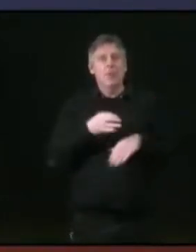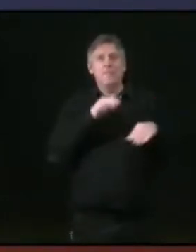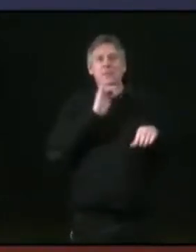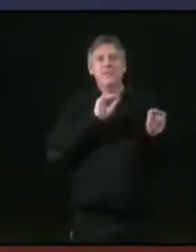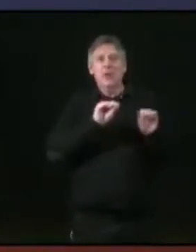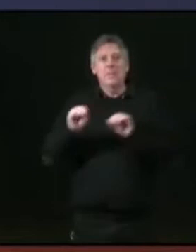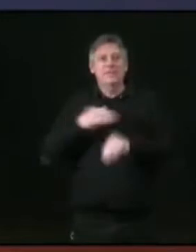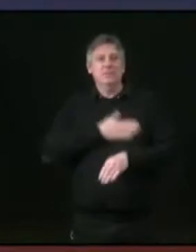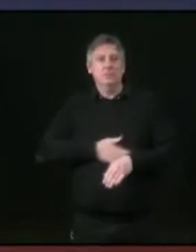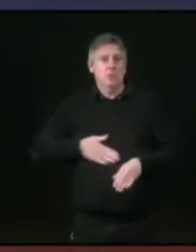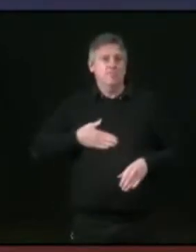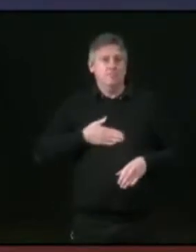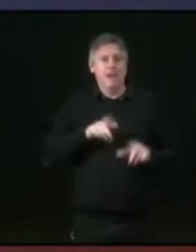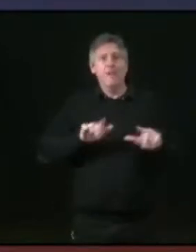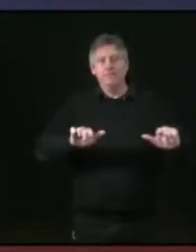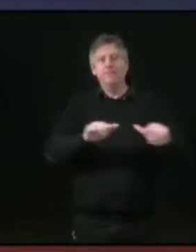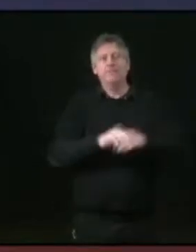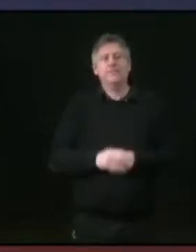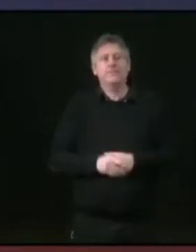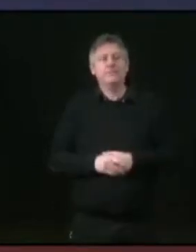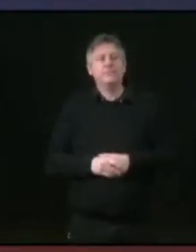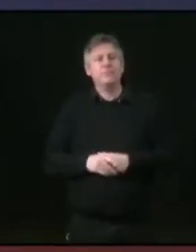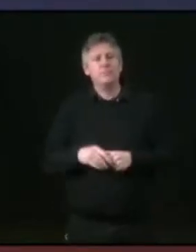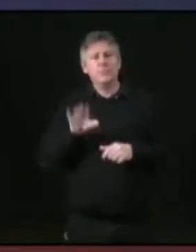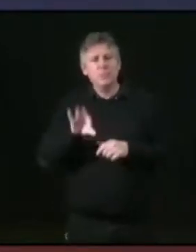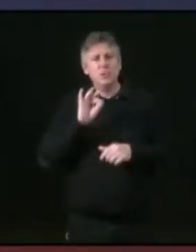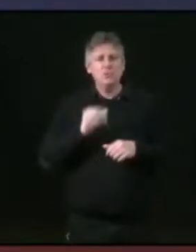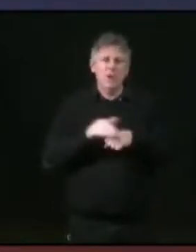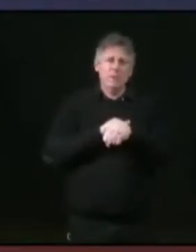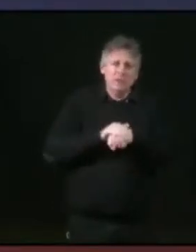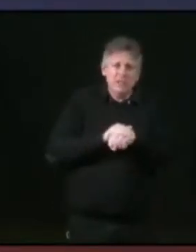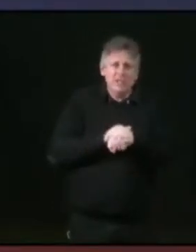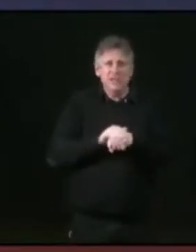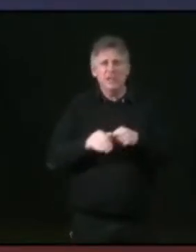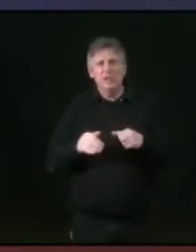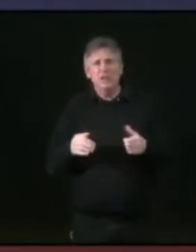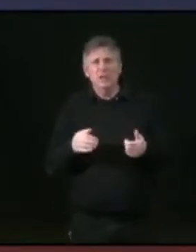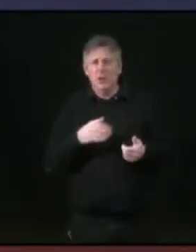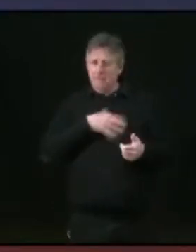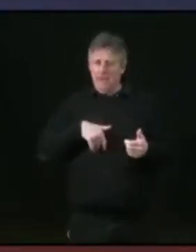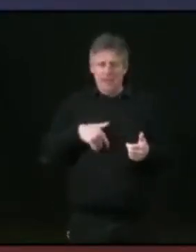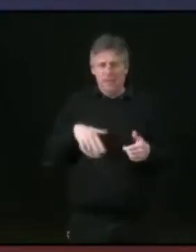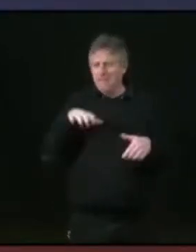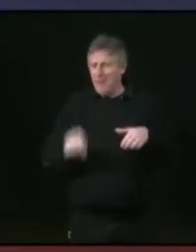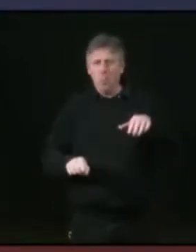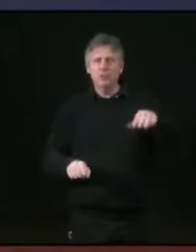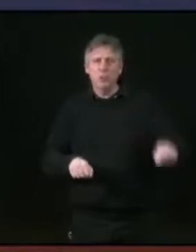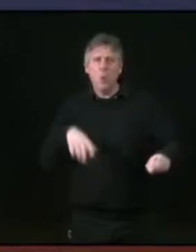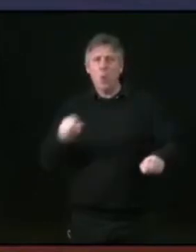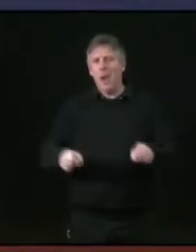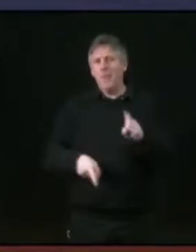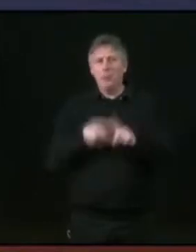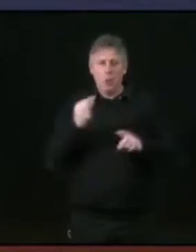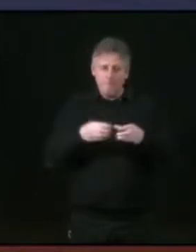j'ai fait le choix politique de mettre en place des outils de préemption, d'élargir le périmètre, parce que c'est